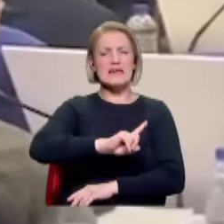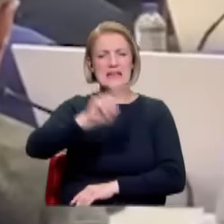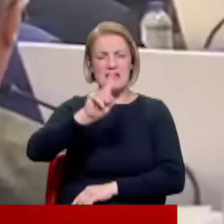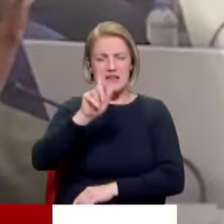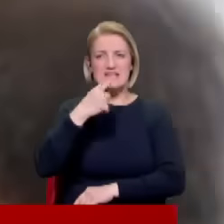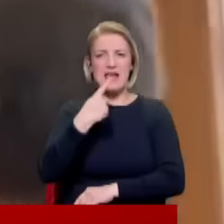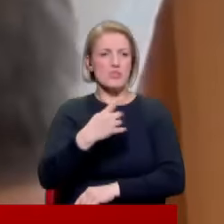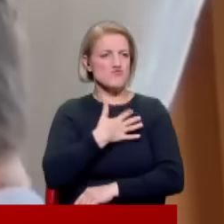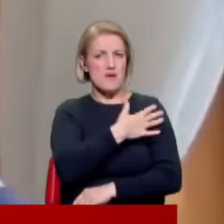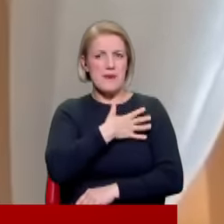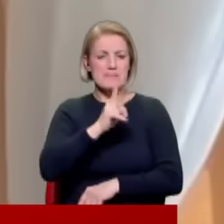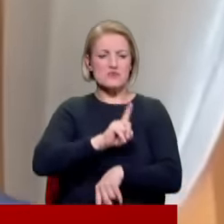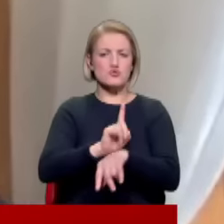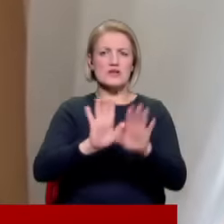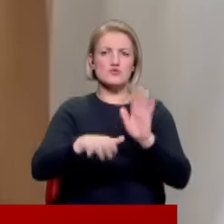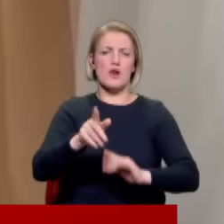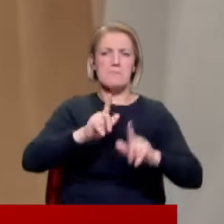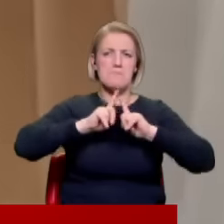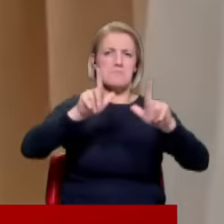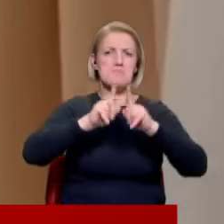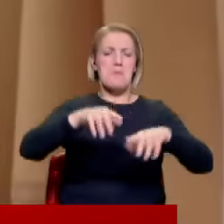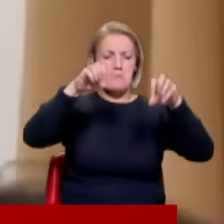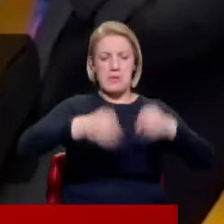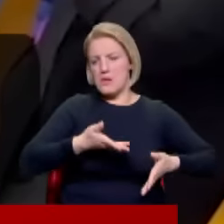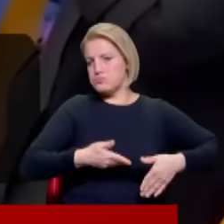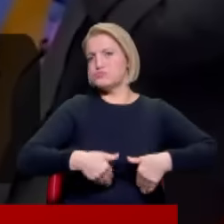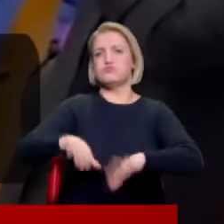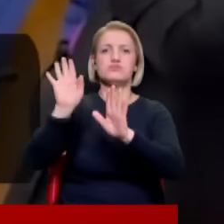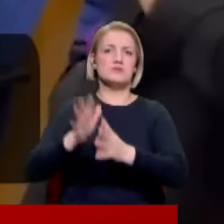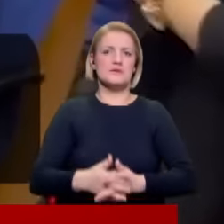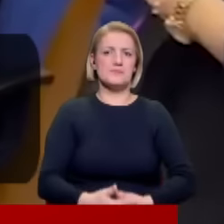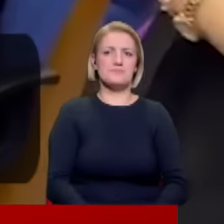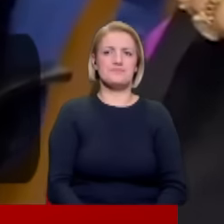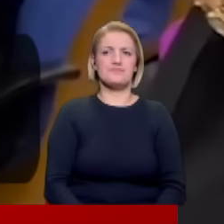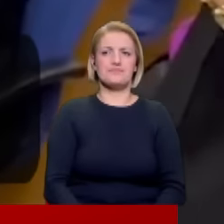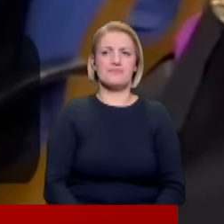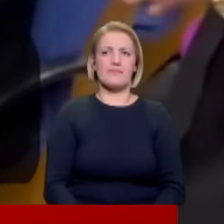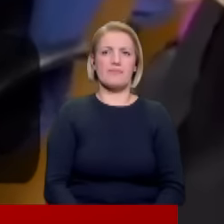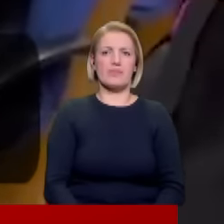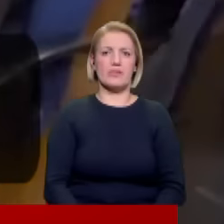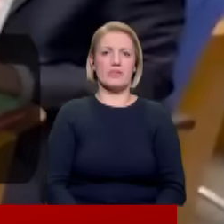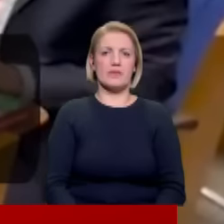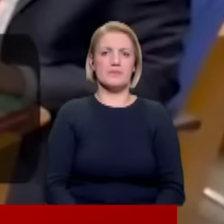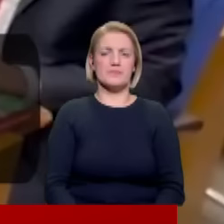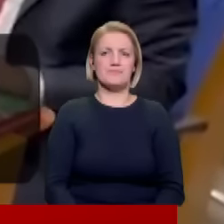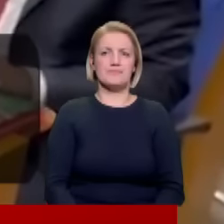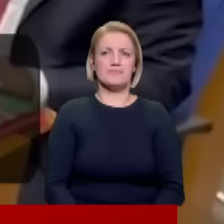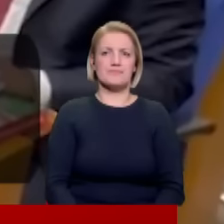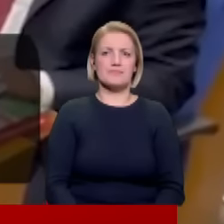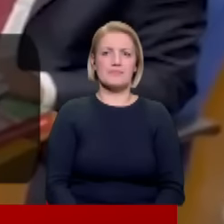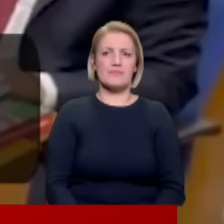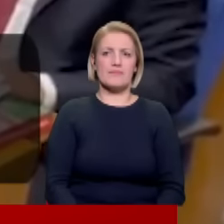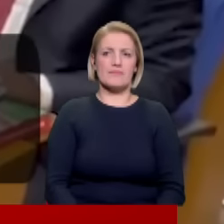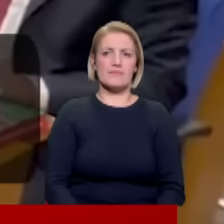eden CHP'liler bir süre sonra sloganlarla salonu terk etti. Bakanın konuşmasını dinlemek istemiyoruz. Protesto ediyoruz ve